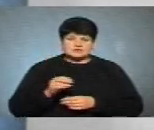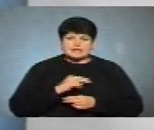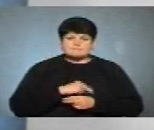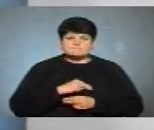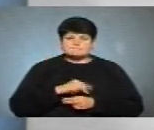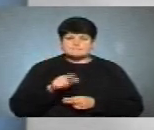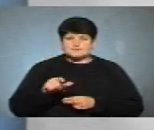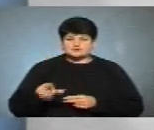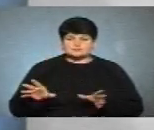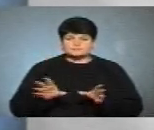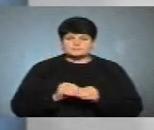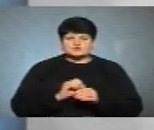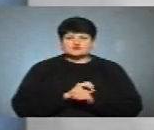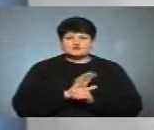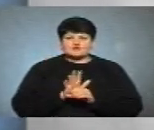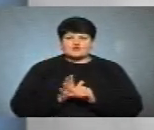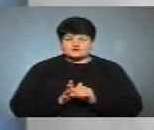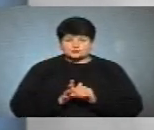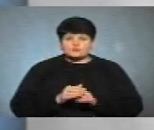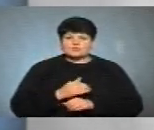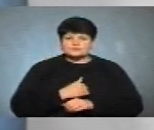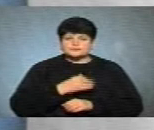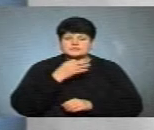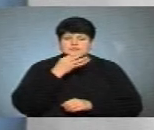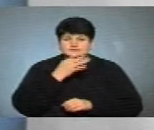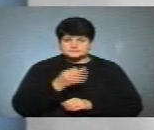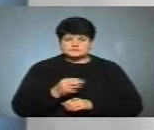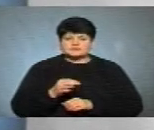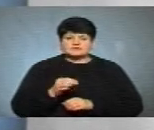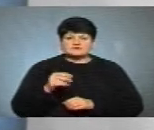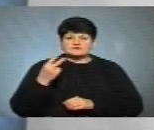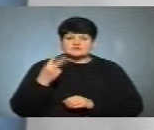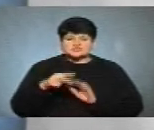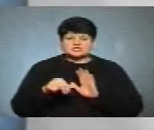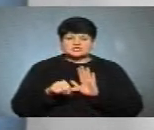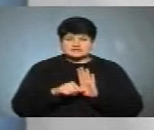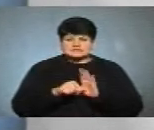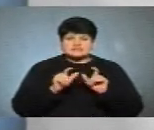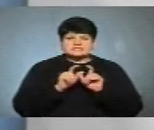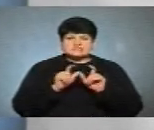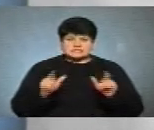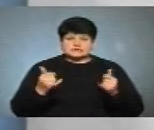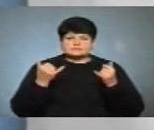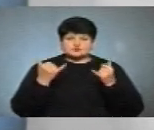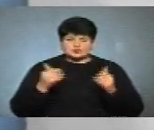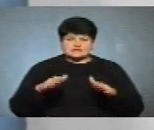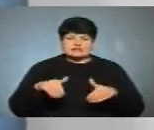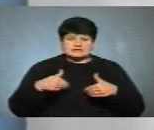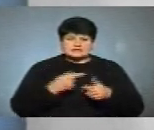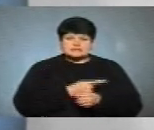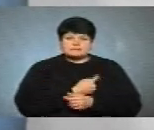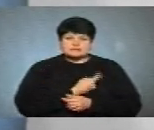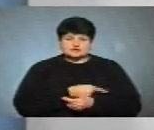працюючим з ковіду. Хочу відзначити наступне. В 26 закладах сьогодні надається медична